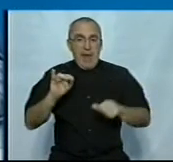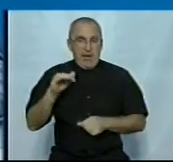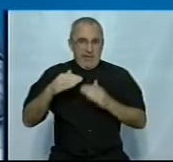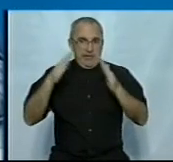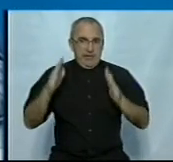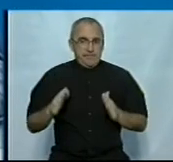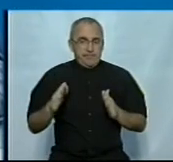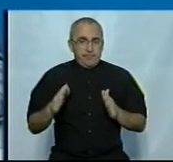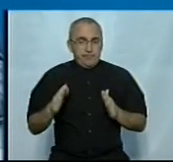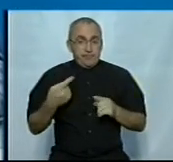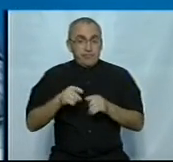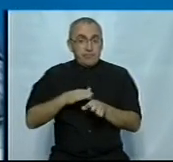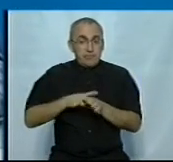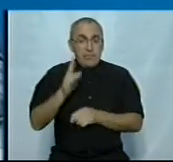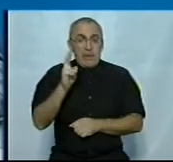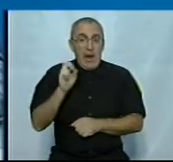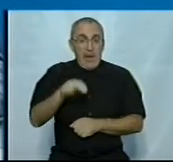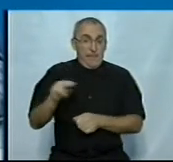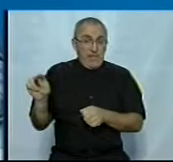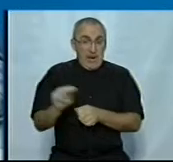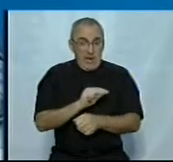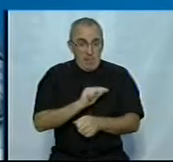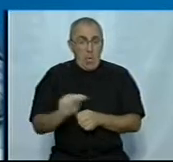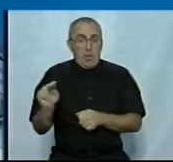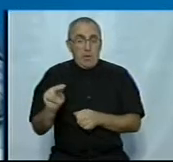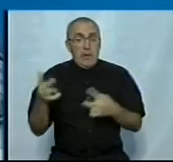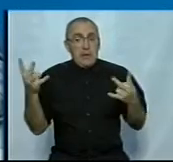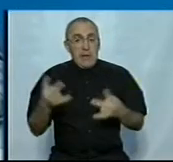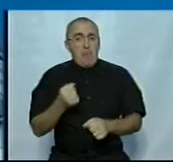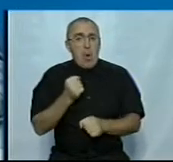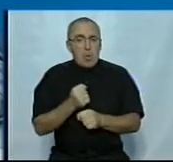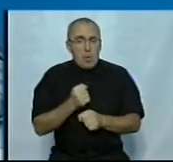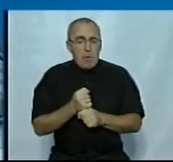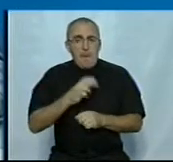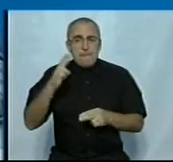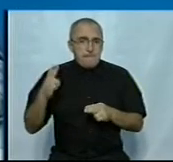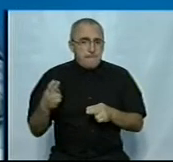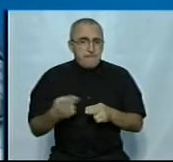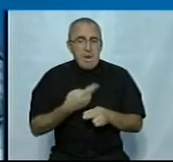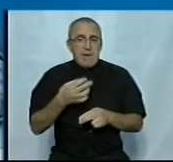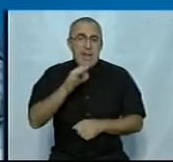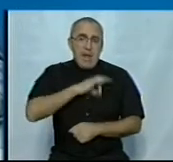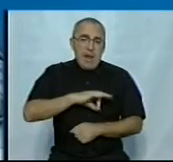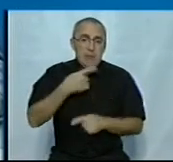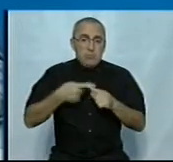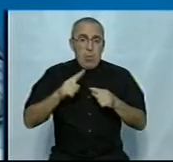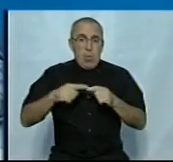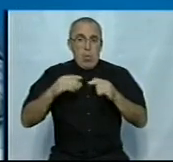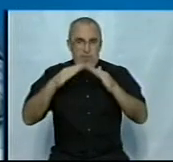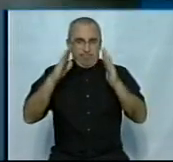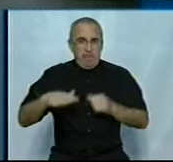що проведення капітальних ремонтів треба робити без експлуатації цього